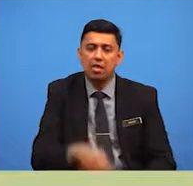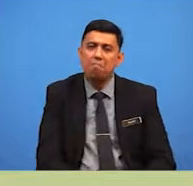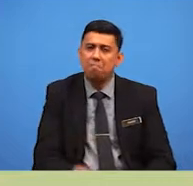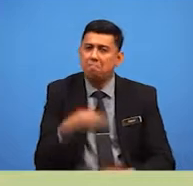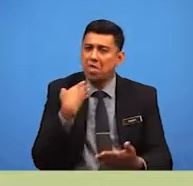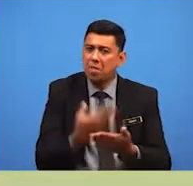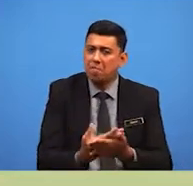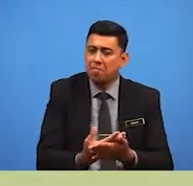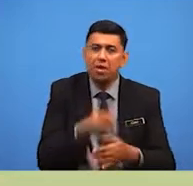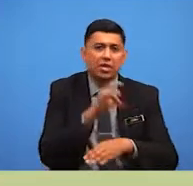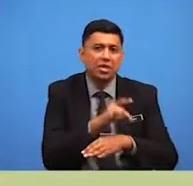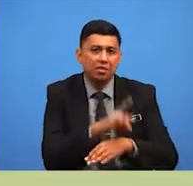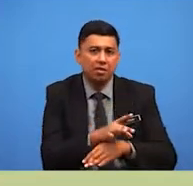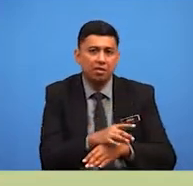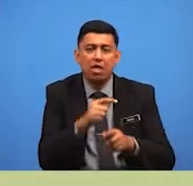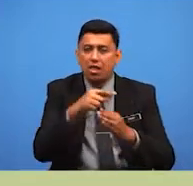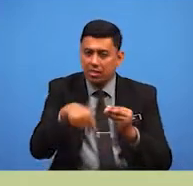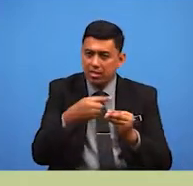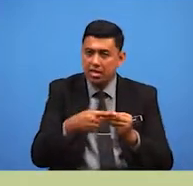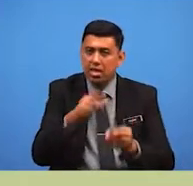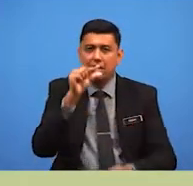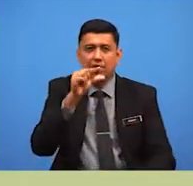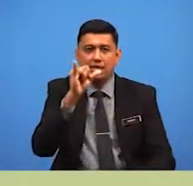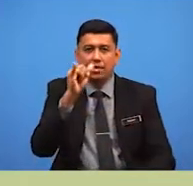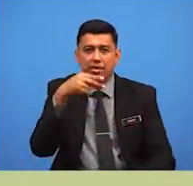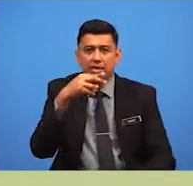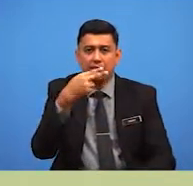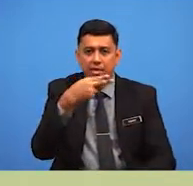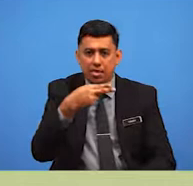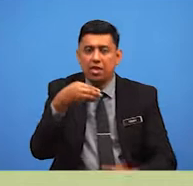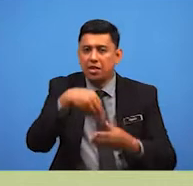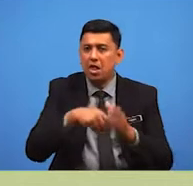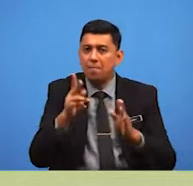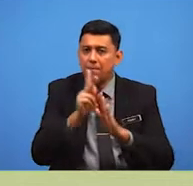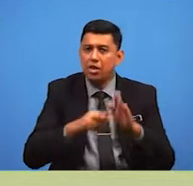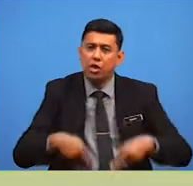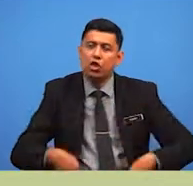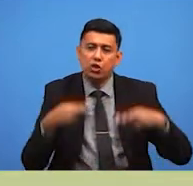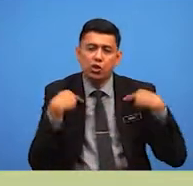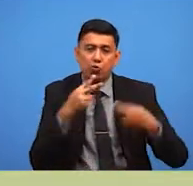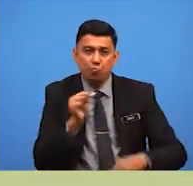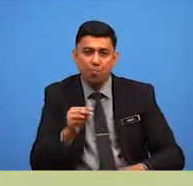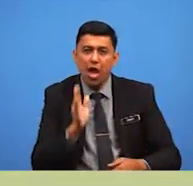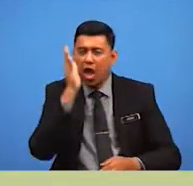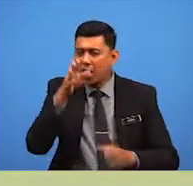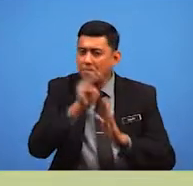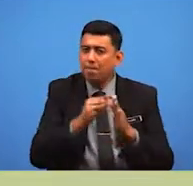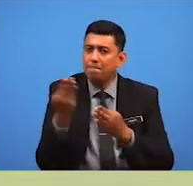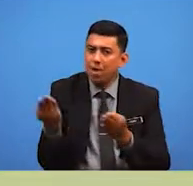nasihat tentang kegigihan dalam kehidupan akan membawa kepada kejayaan.